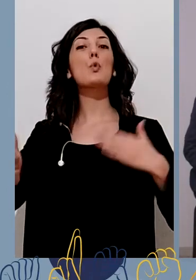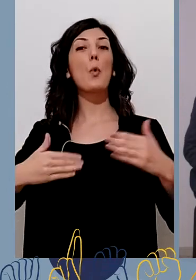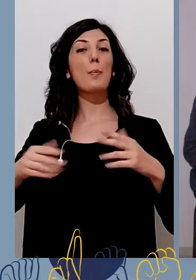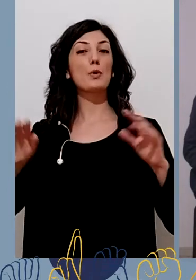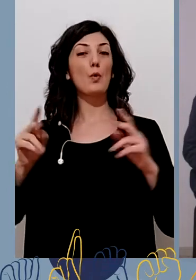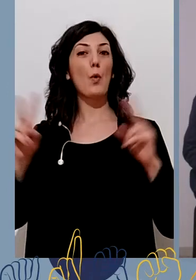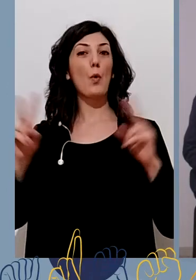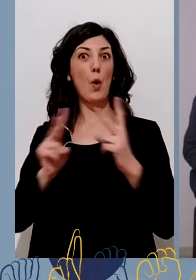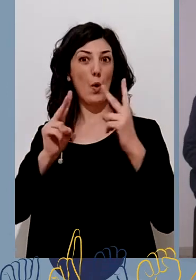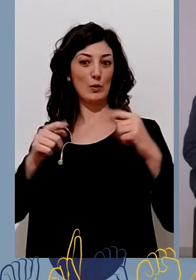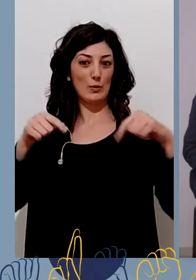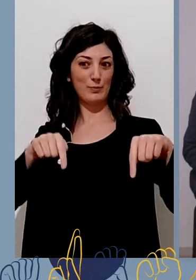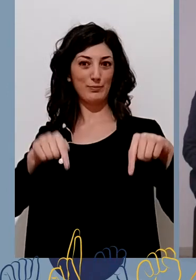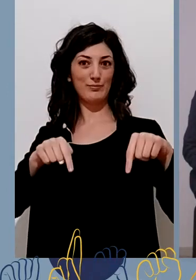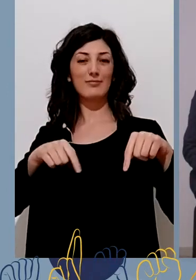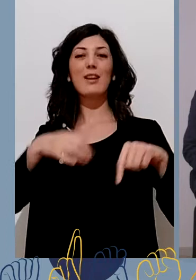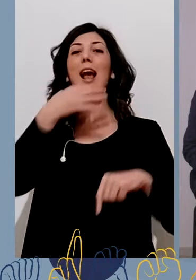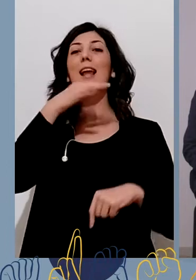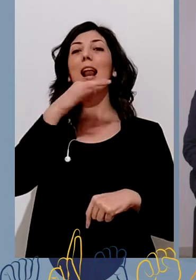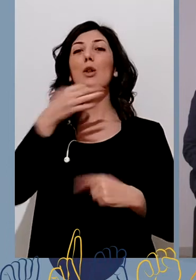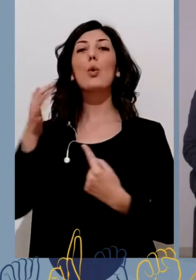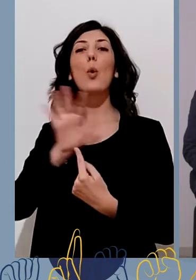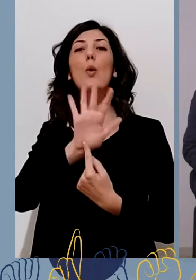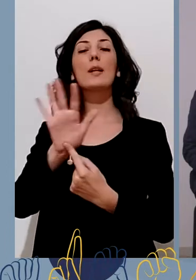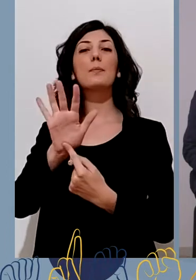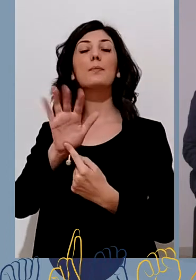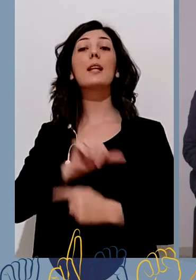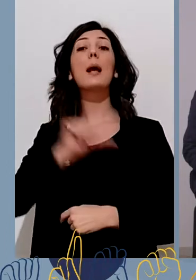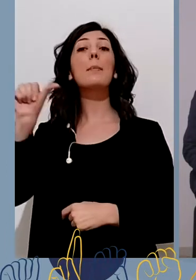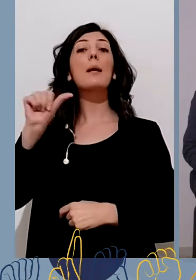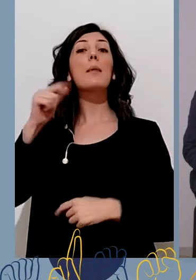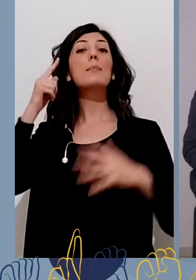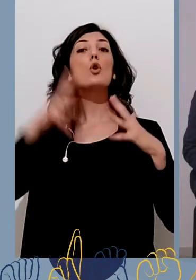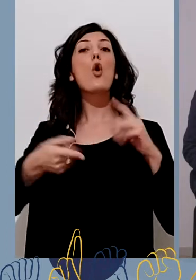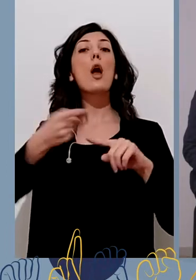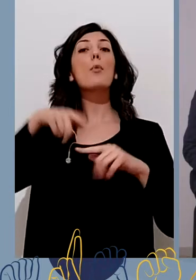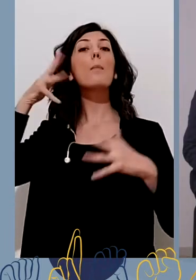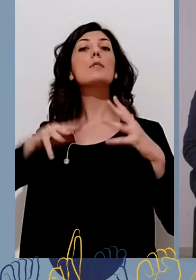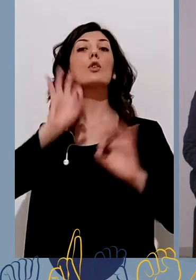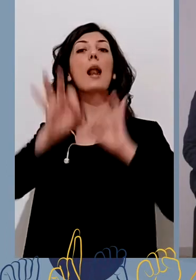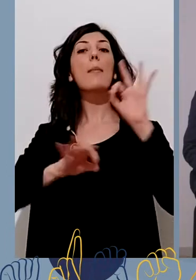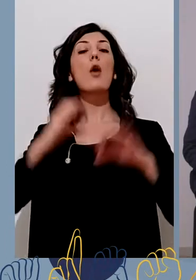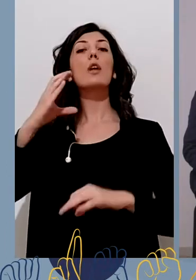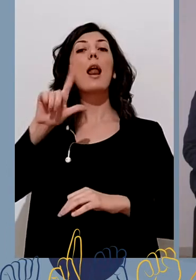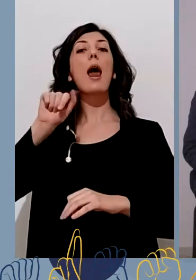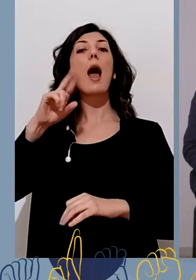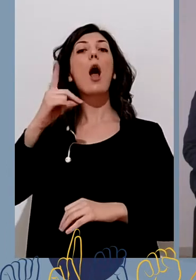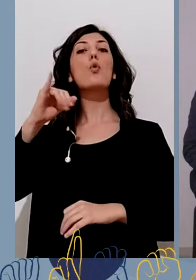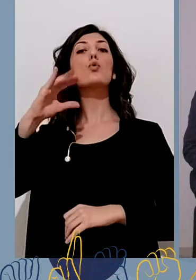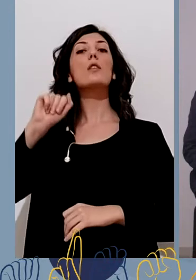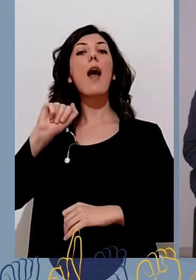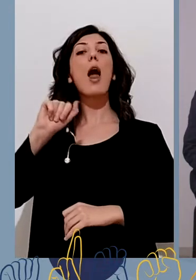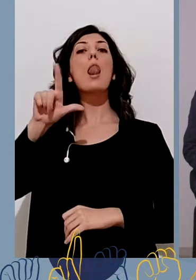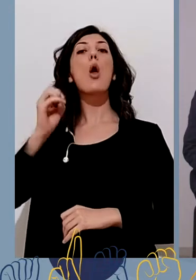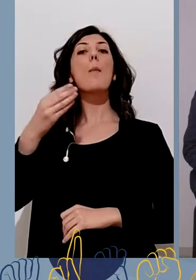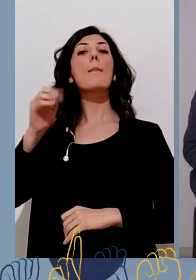i relatori, che sono prima di tutto la psicologa e psicoterapeuta Claudia Lombardi, che ringrazio, buongiorno,